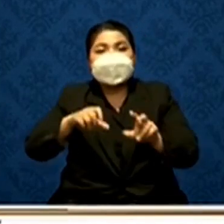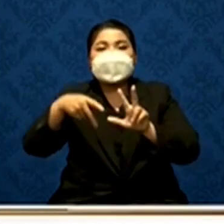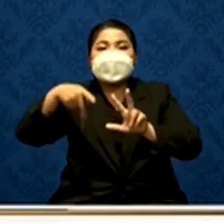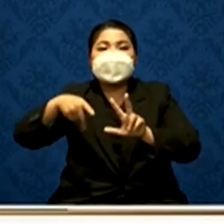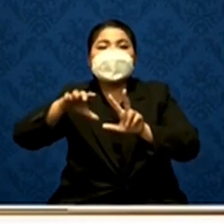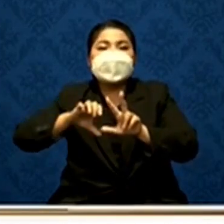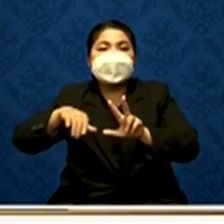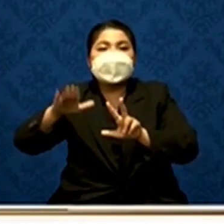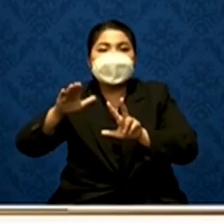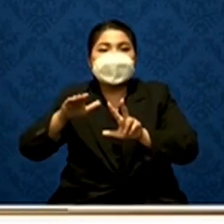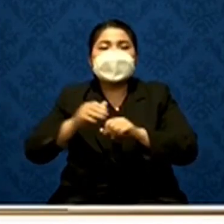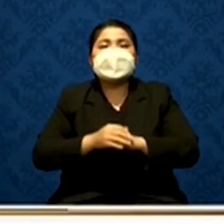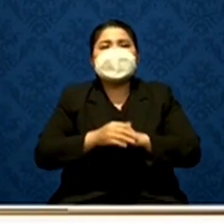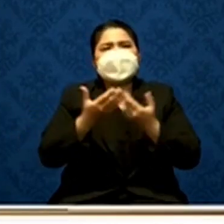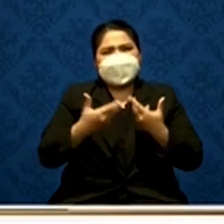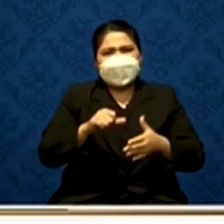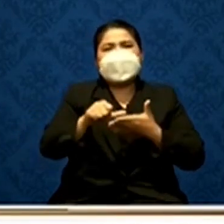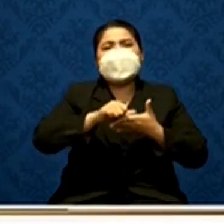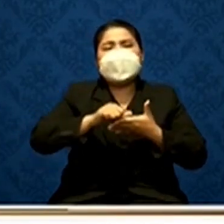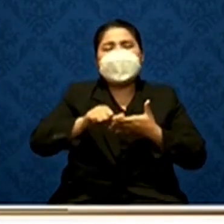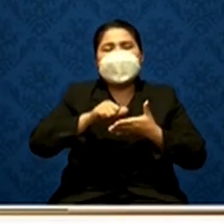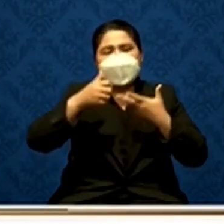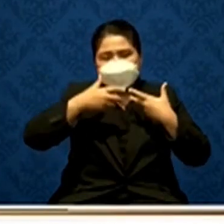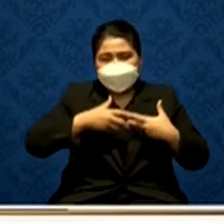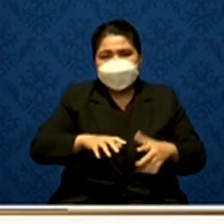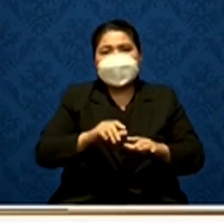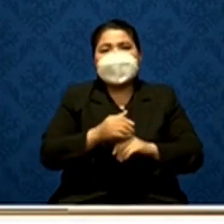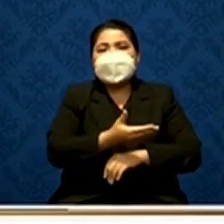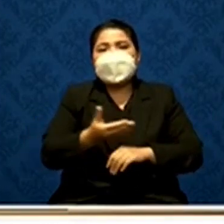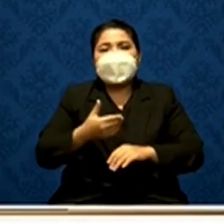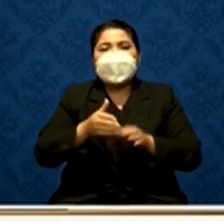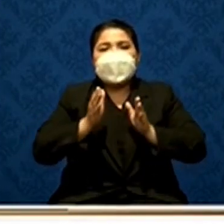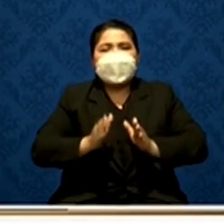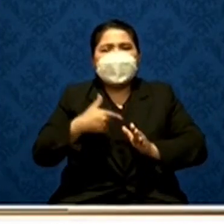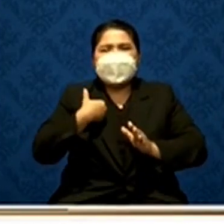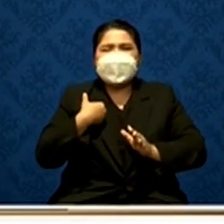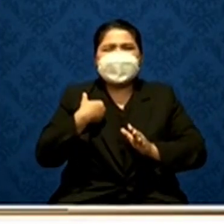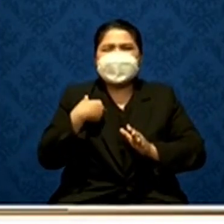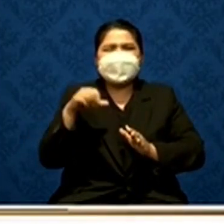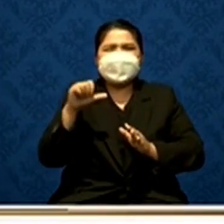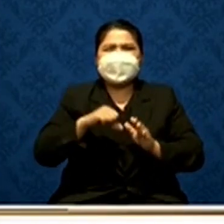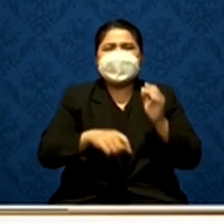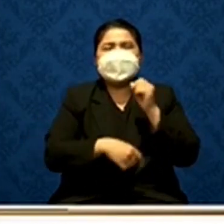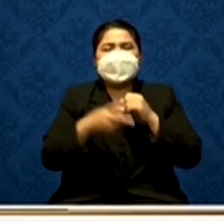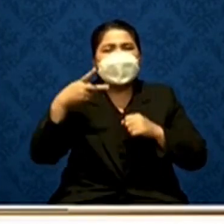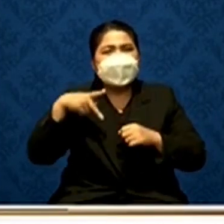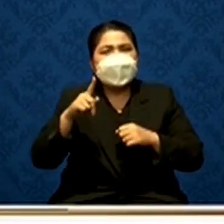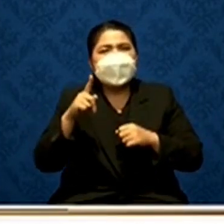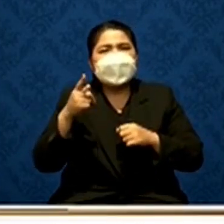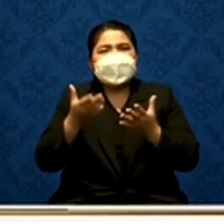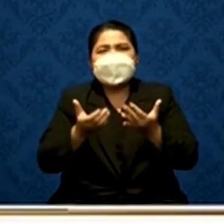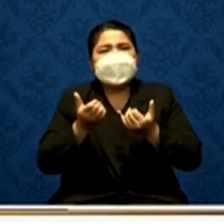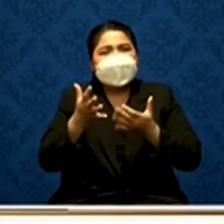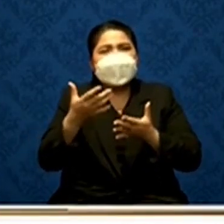กต้กาบเรยนว่าได้แก้ขายไปเยอะจึทำใหมผู้เสยประโยชน์มากมายจึงเป็นที่มาของคำเล่า